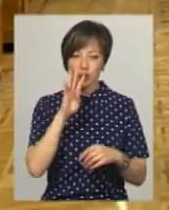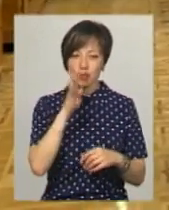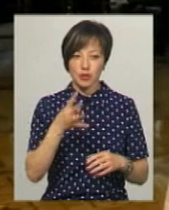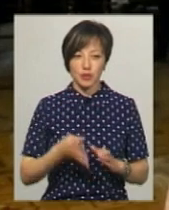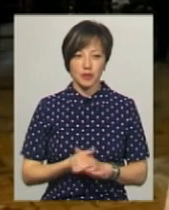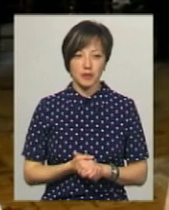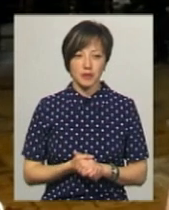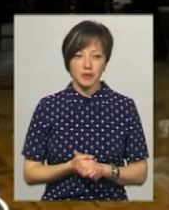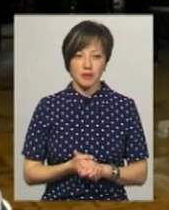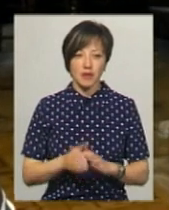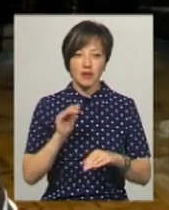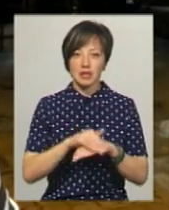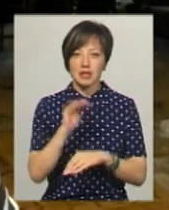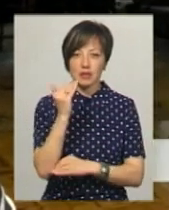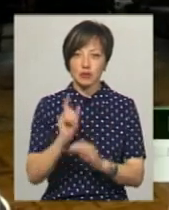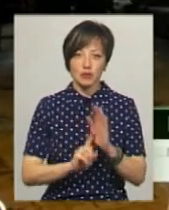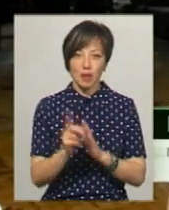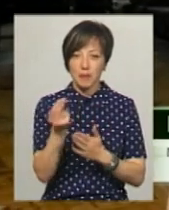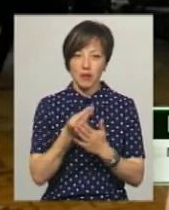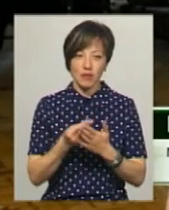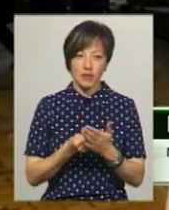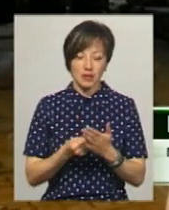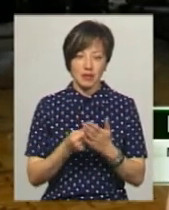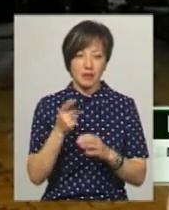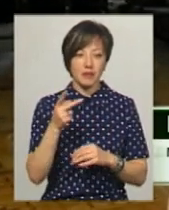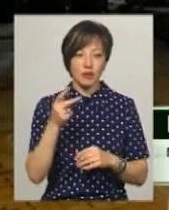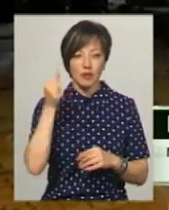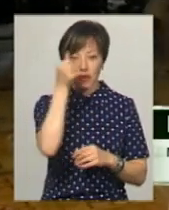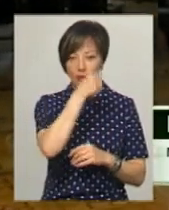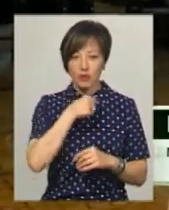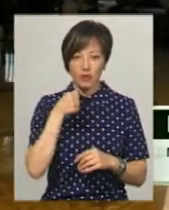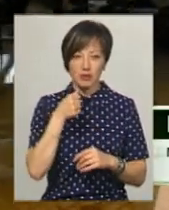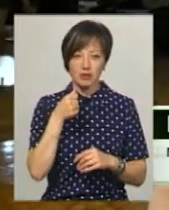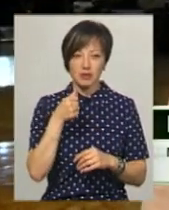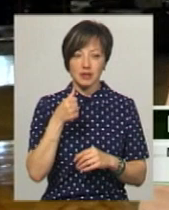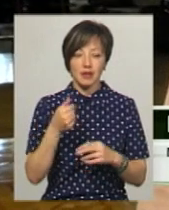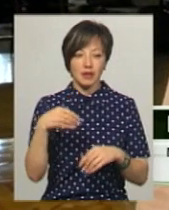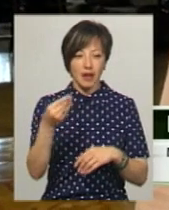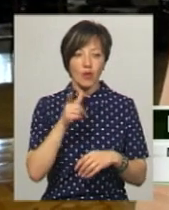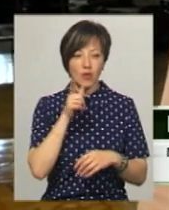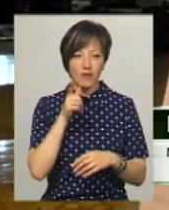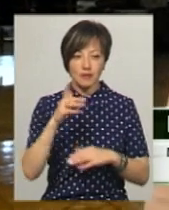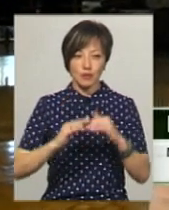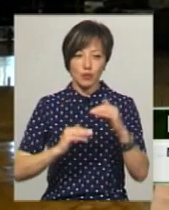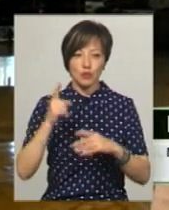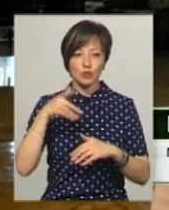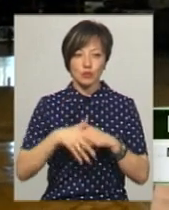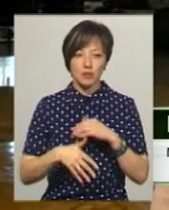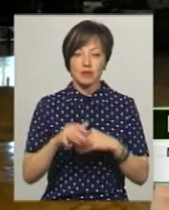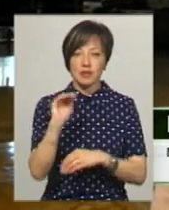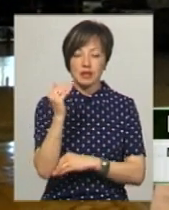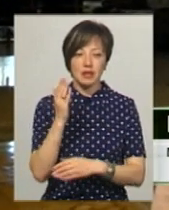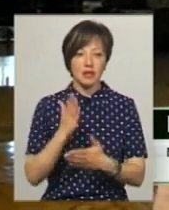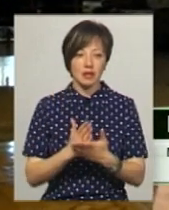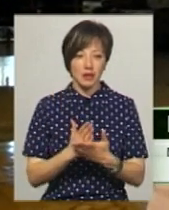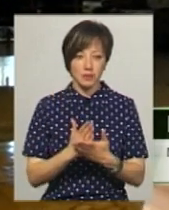4 роки. Фактично дитина почала малювати, певно, з 1,5 року. Я її дала у олівець руки і зрозуміла, що в дитини